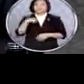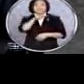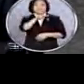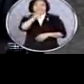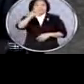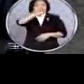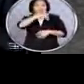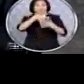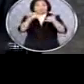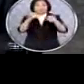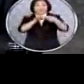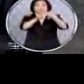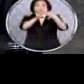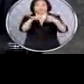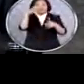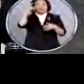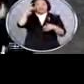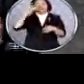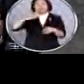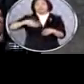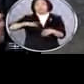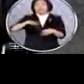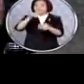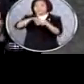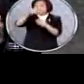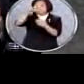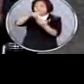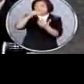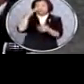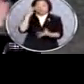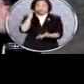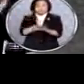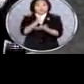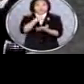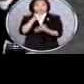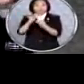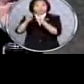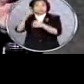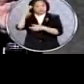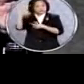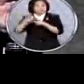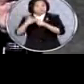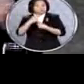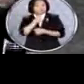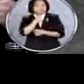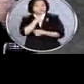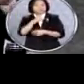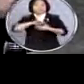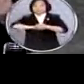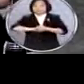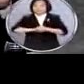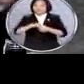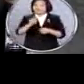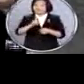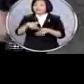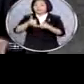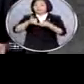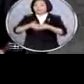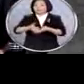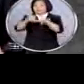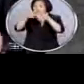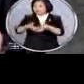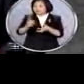民主才晓得，要选举要赢得人民的支持，就必须要尊重绝大多